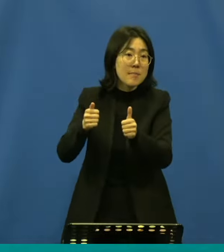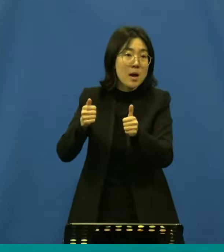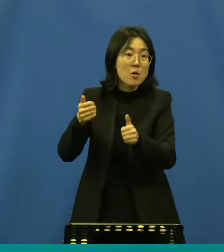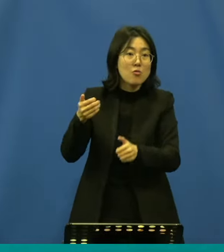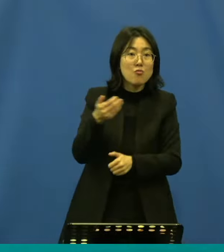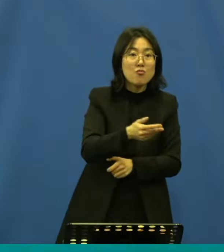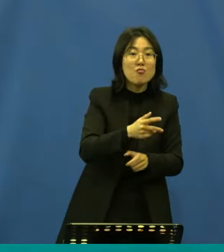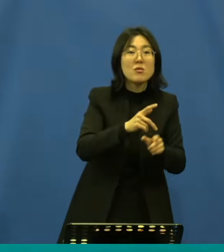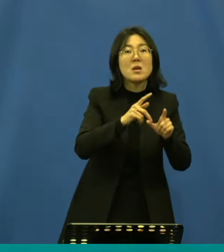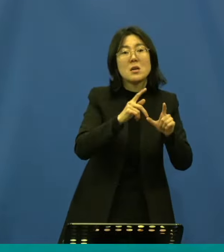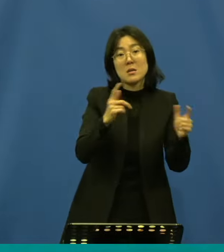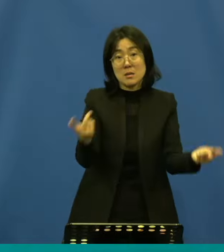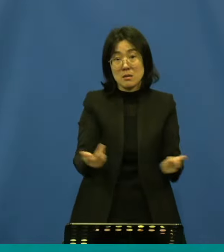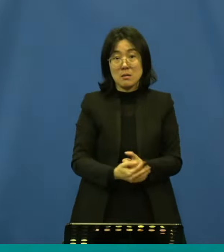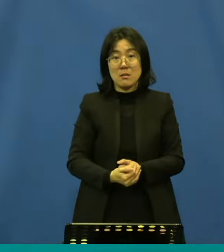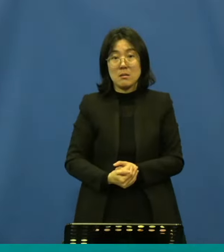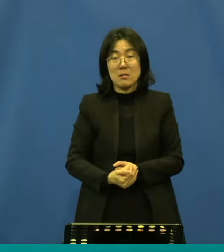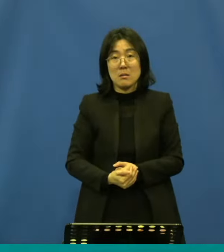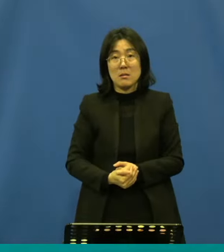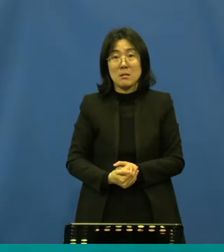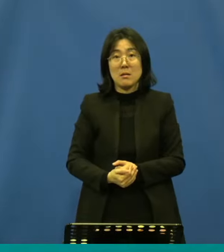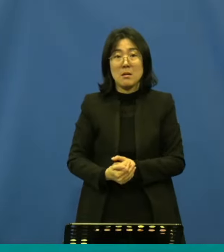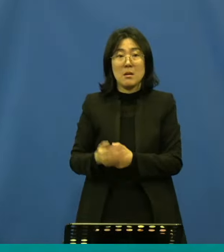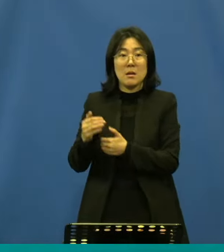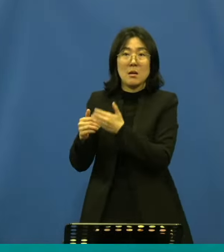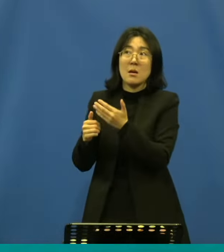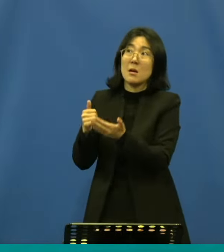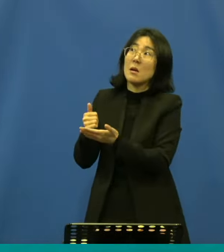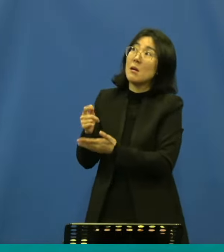요나가 놀란 것은 하나님 때문입니다.